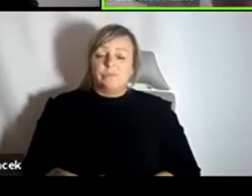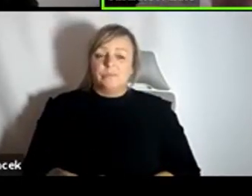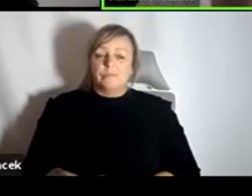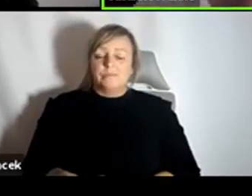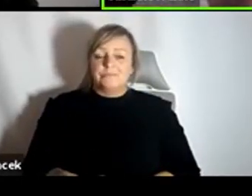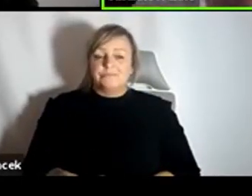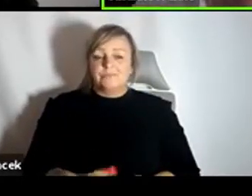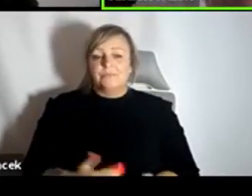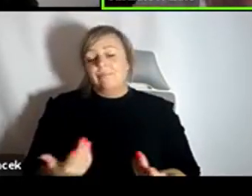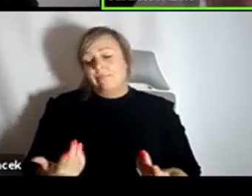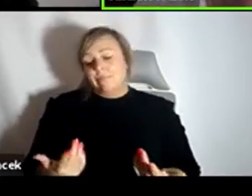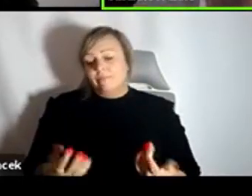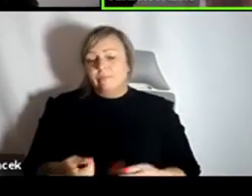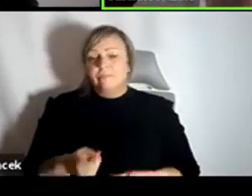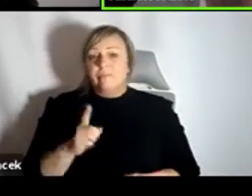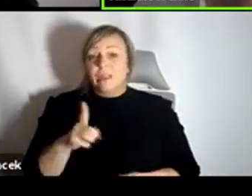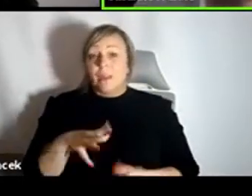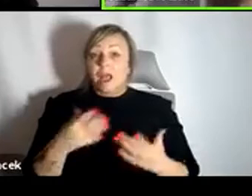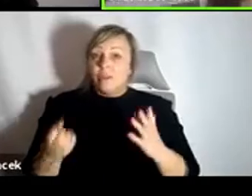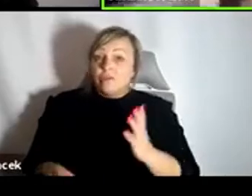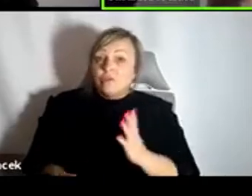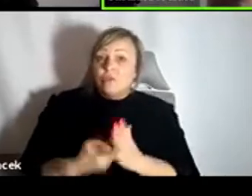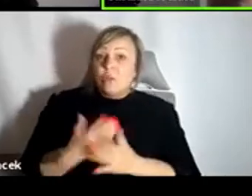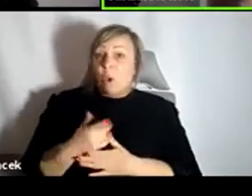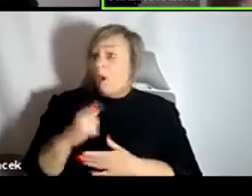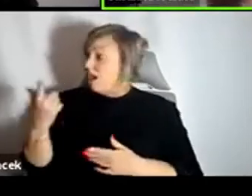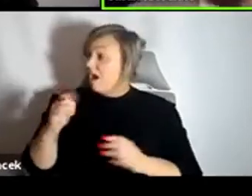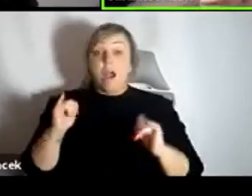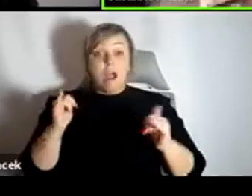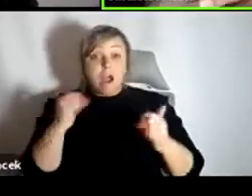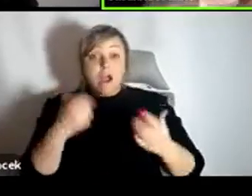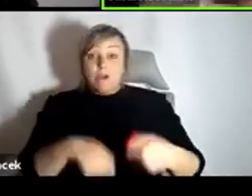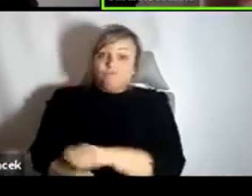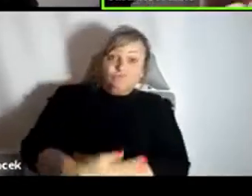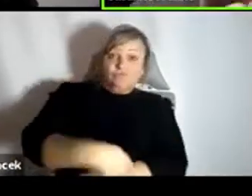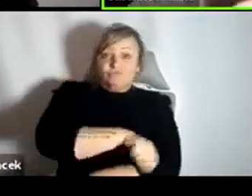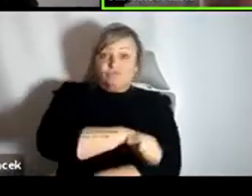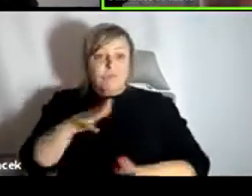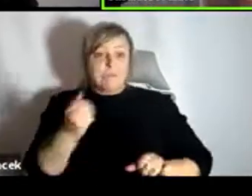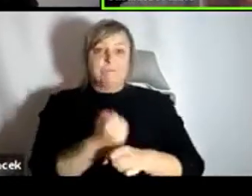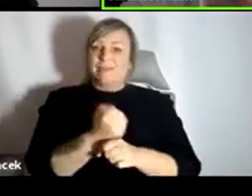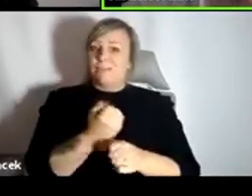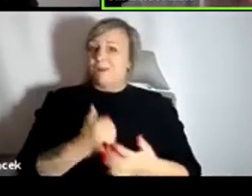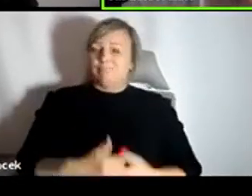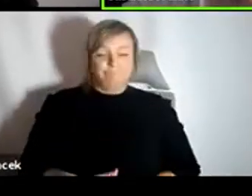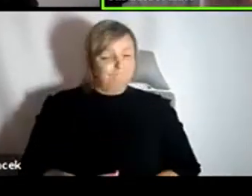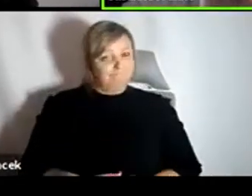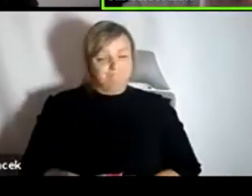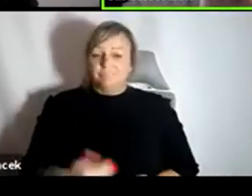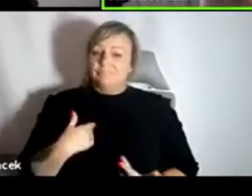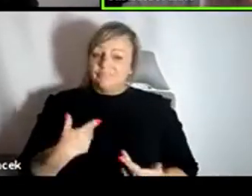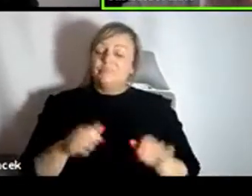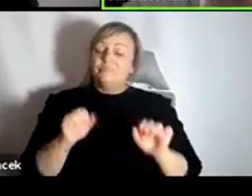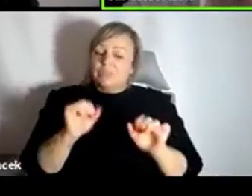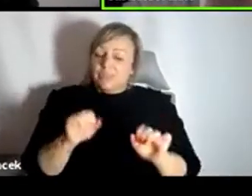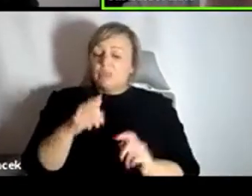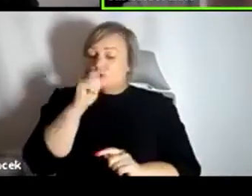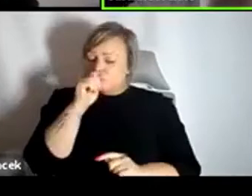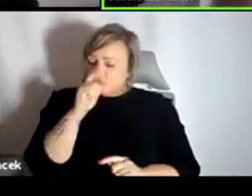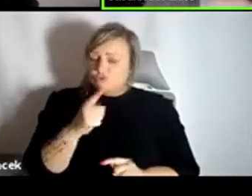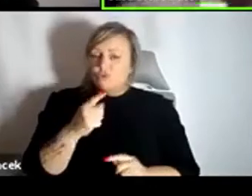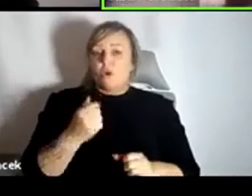gewinnen aber natürlich keine neuen Mitstreiter. Also wir können stolz sagen, dass wir in der Pandemie nicht schwächer geworden